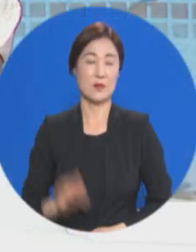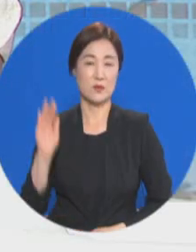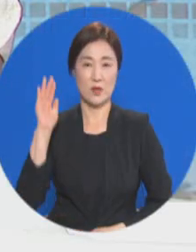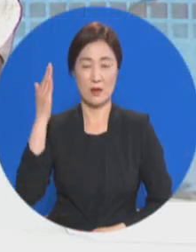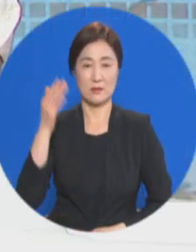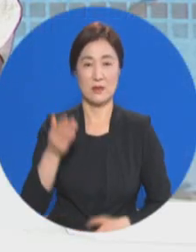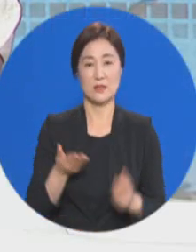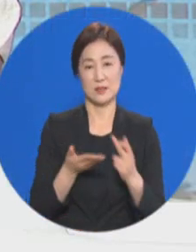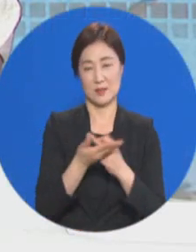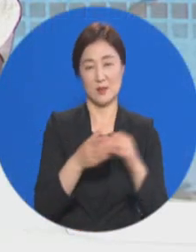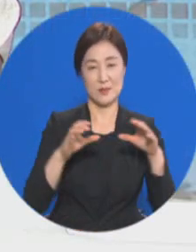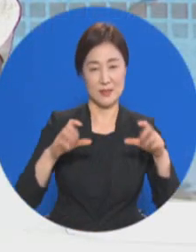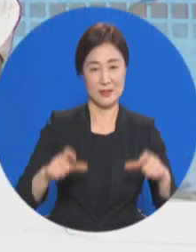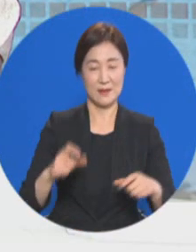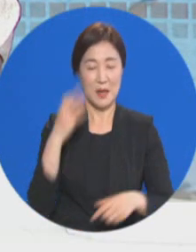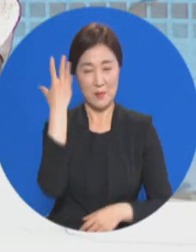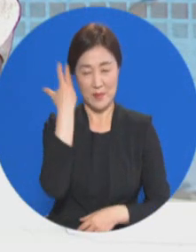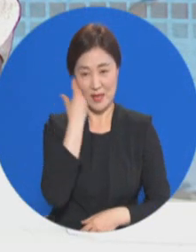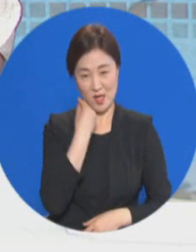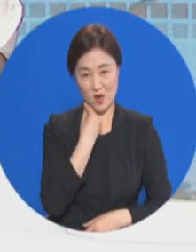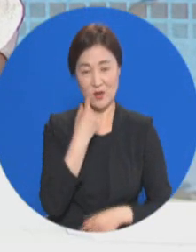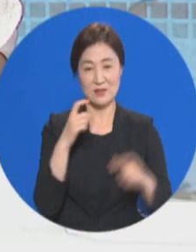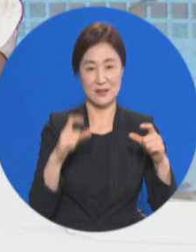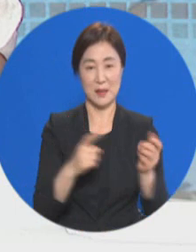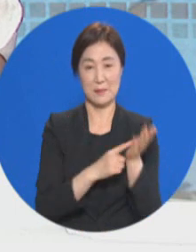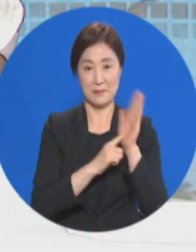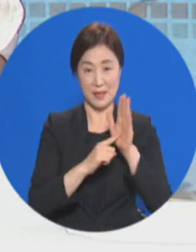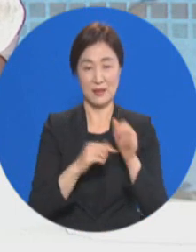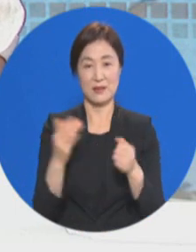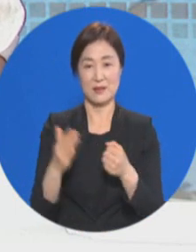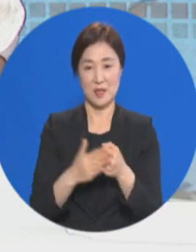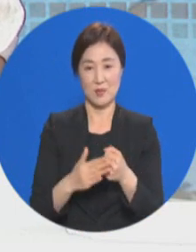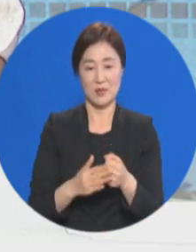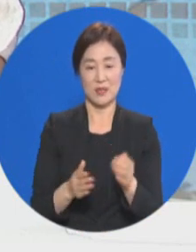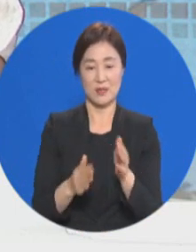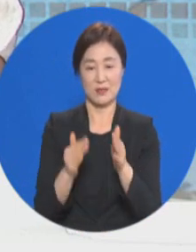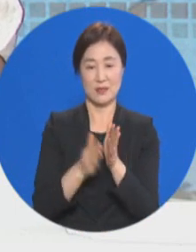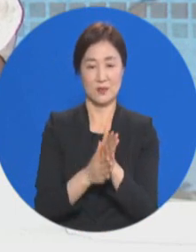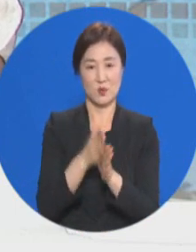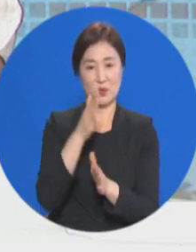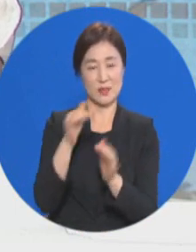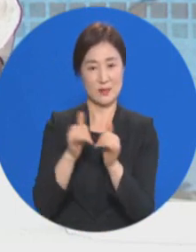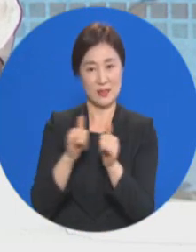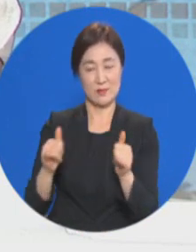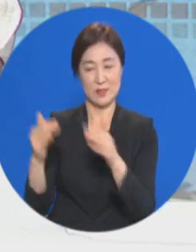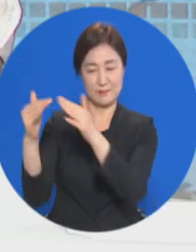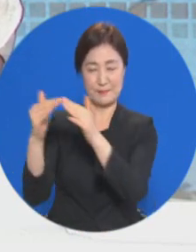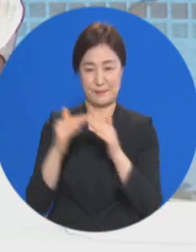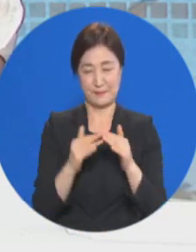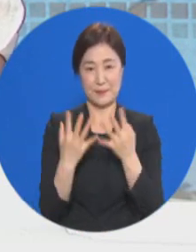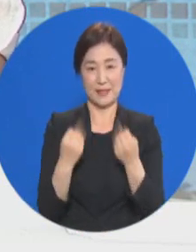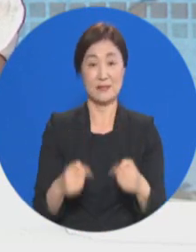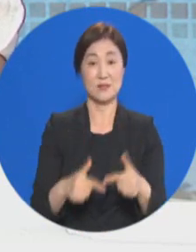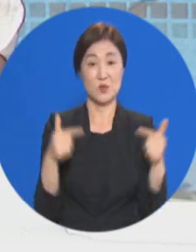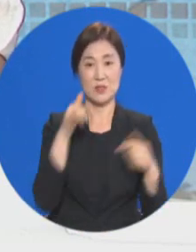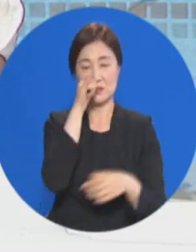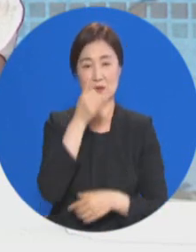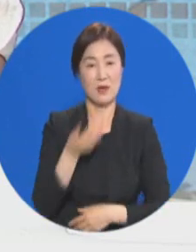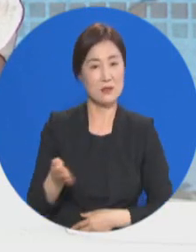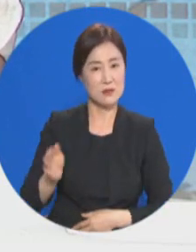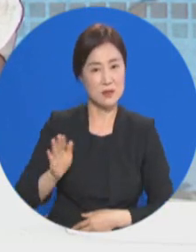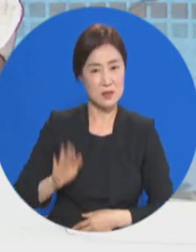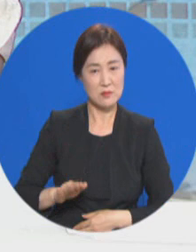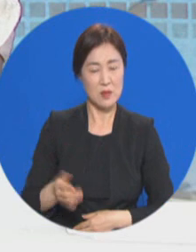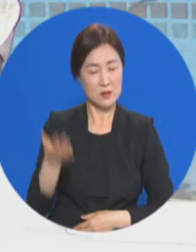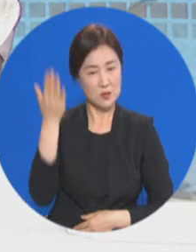최근 섬 지역이 매력적인 귀촌 대상지로 부각되면서 섬으로 이주하는 도시민들이 늘고 있습니다. 그런데 섬은